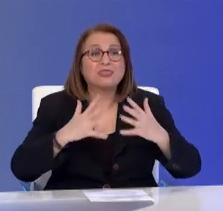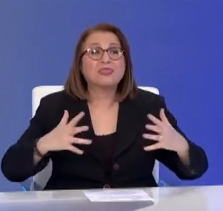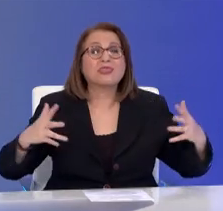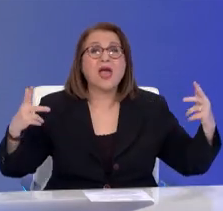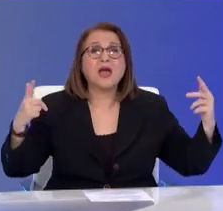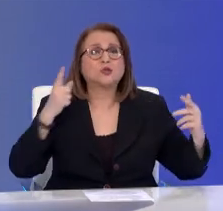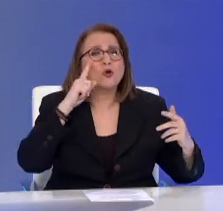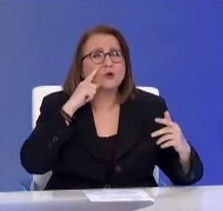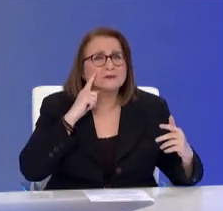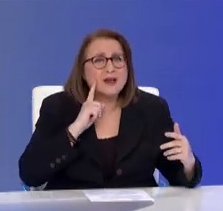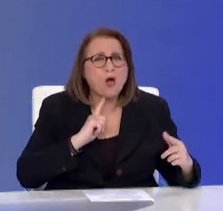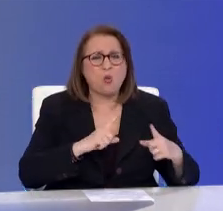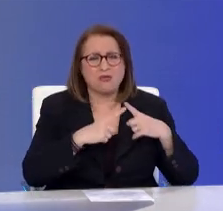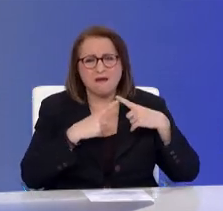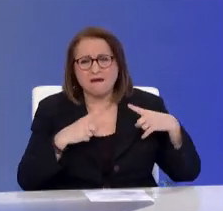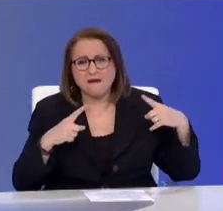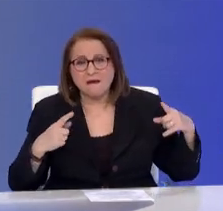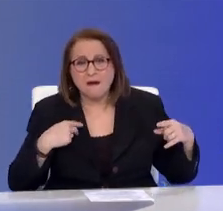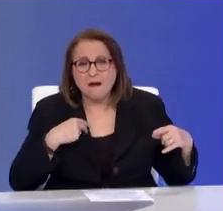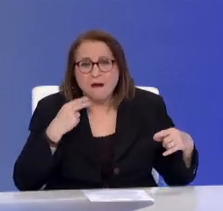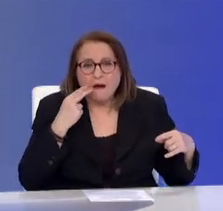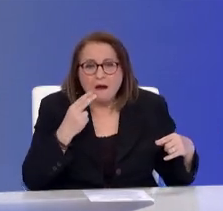που ενσάρκωνε.